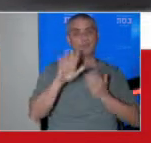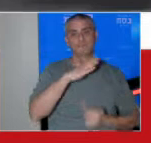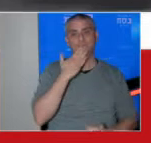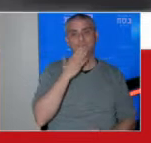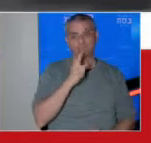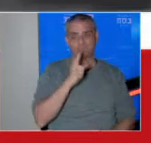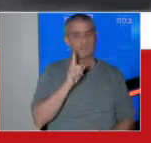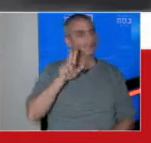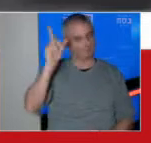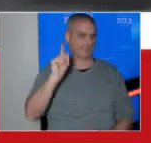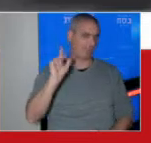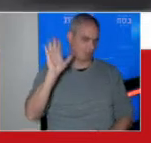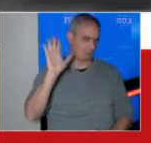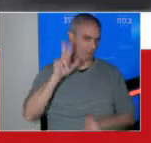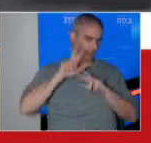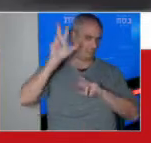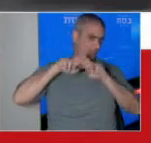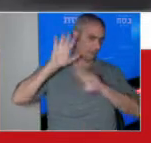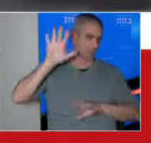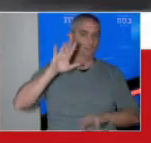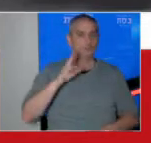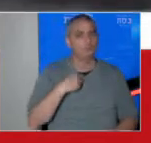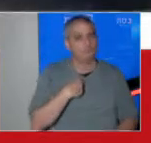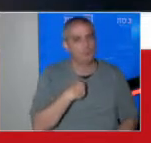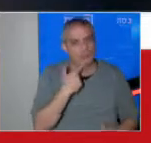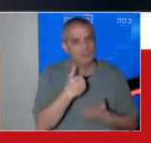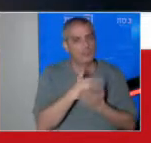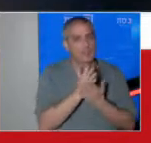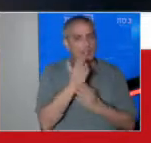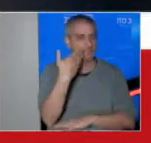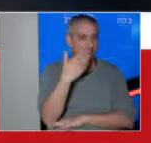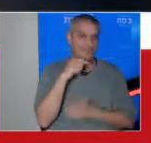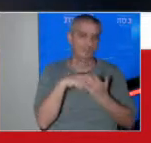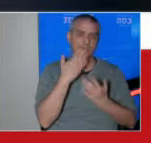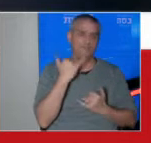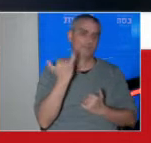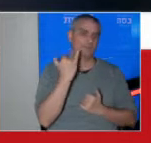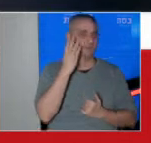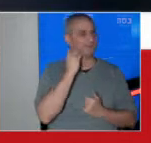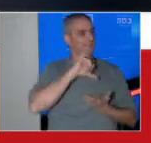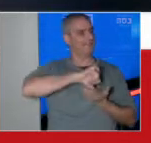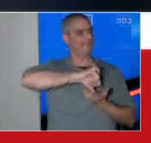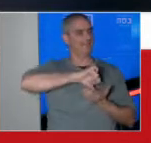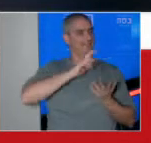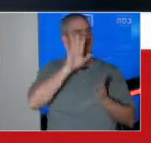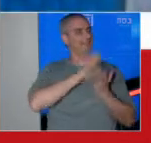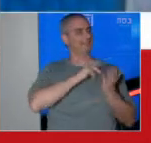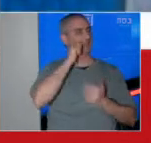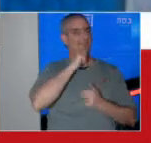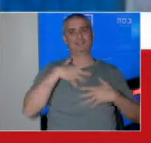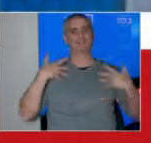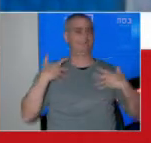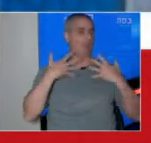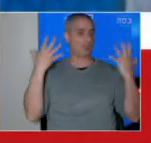ירושלים, כן. לא בצפון. זהו, אז בדיוק, אז בוא נחלק את המדינה, כי ירושלים זה תמיד כיף, עיר הבירה, שנצבעת בלבן זו שמחה